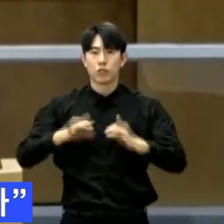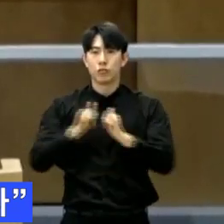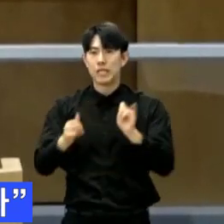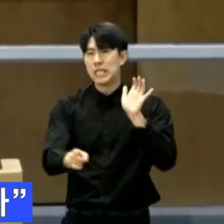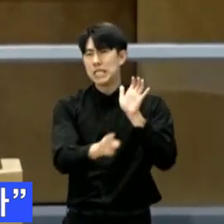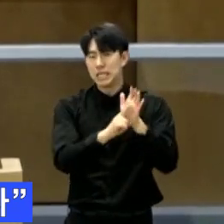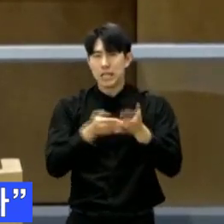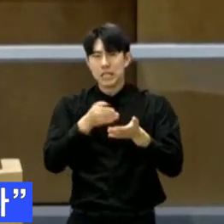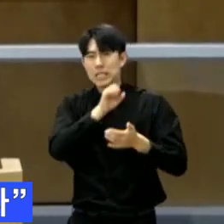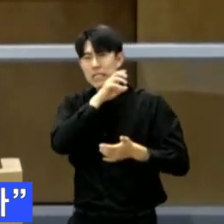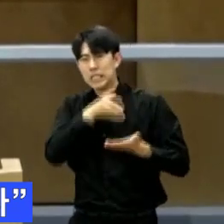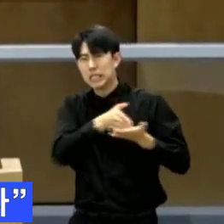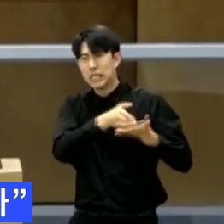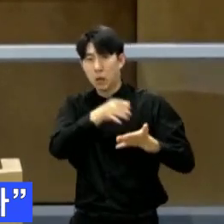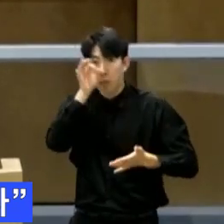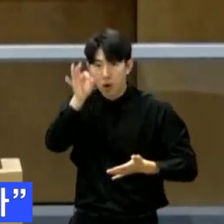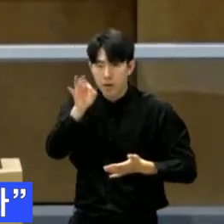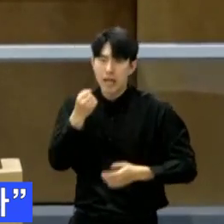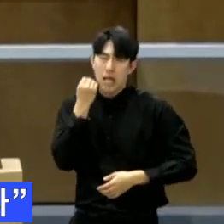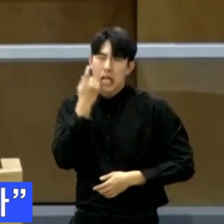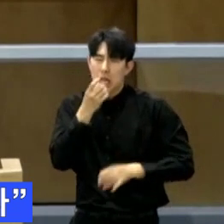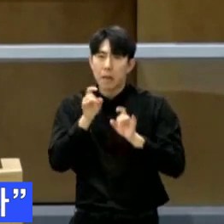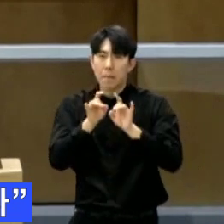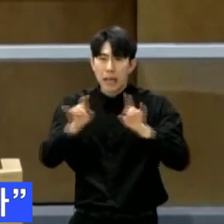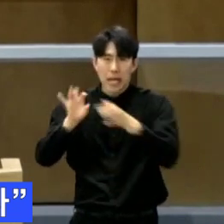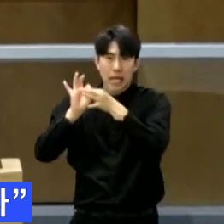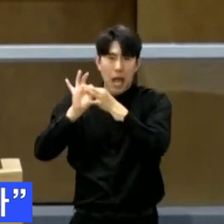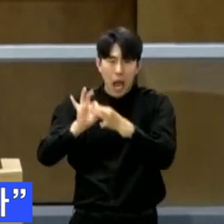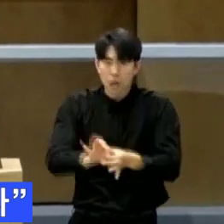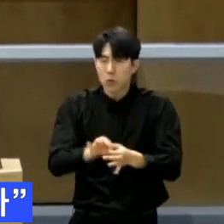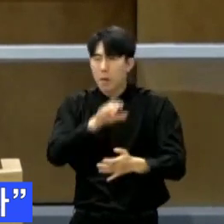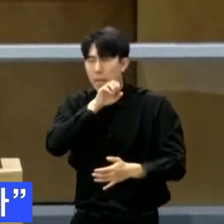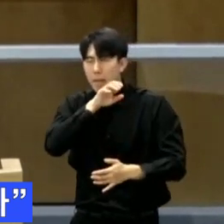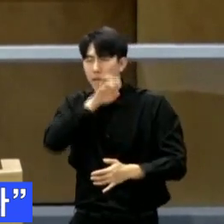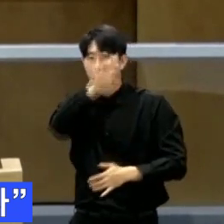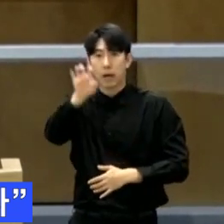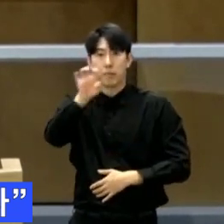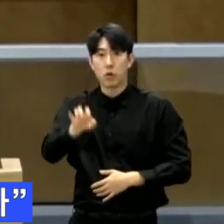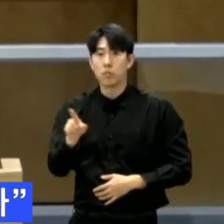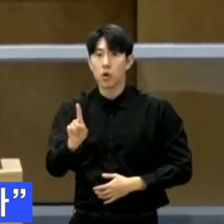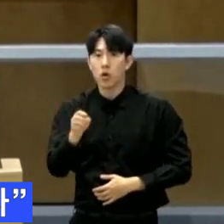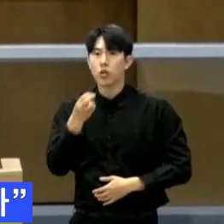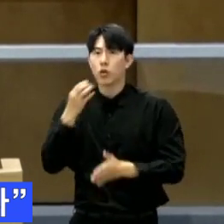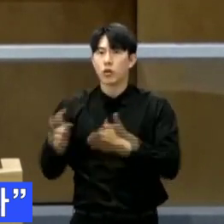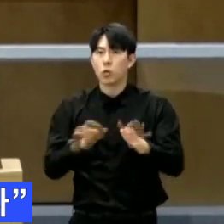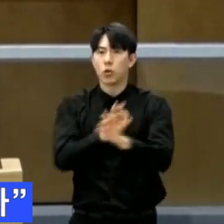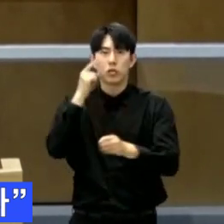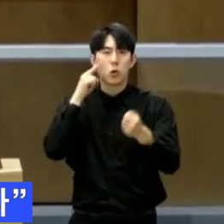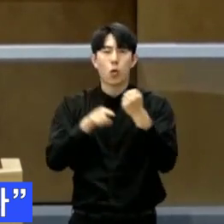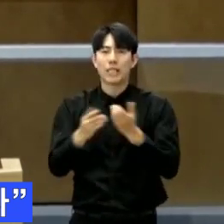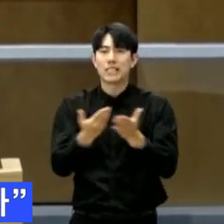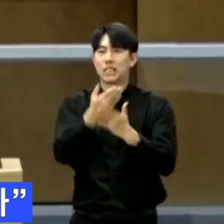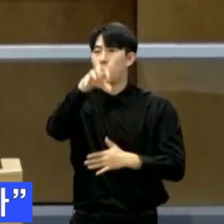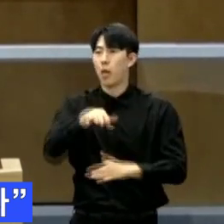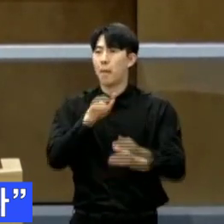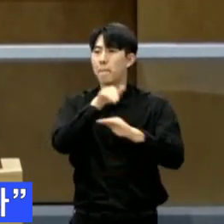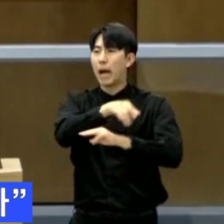국민신문고의 민원을 살펴보면 매달 빠지지 않고 발생하는 반복 민원이 있습니다. 경기도 경제과학진흥원 파주시